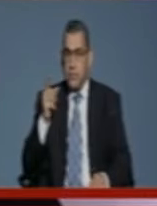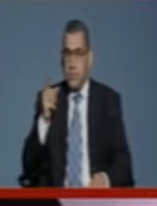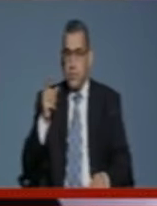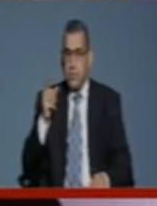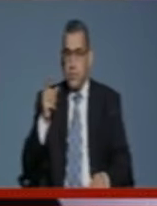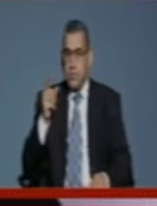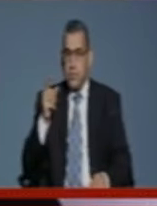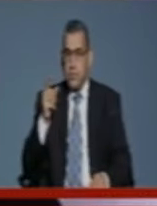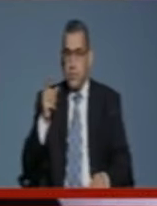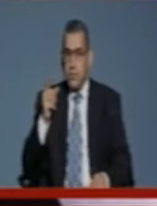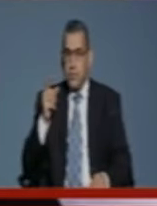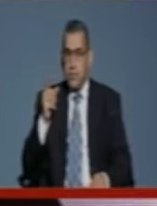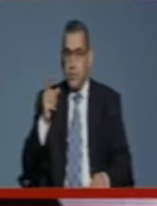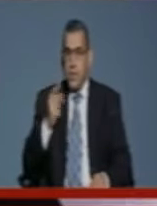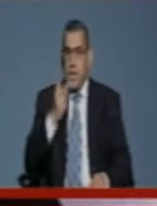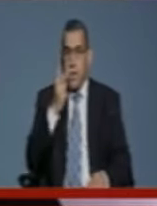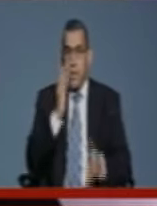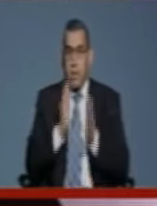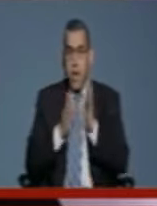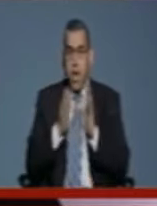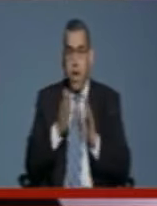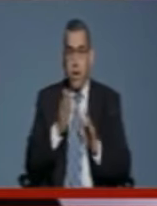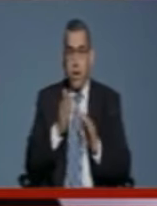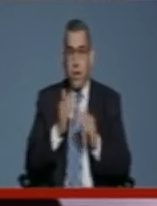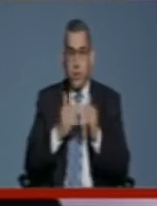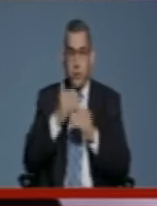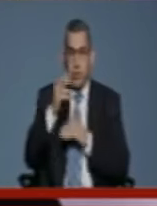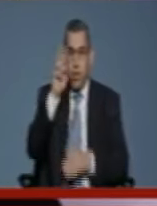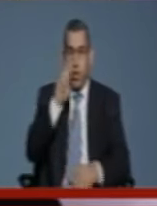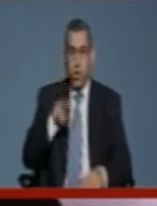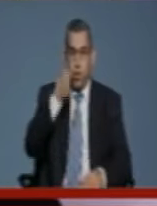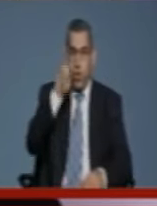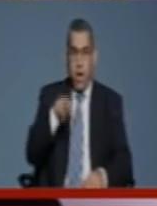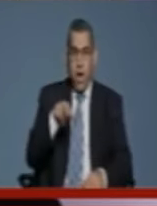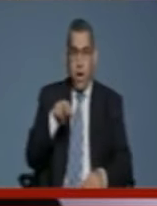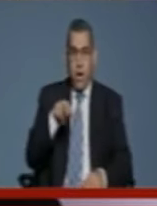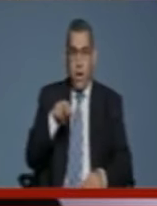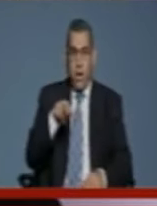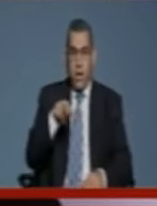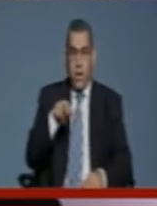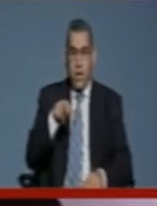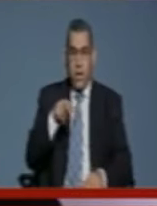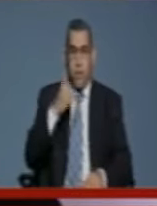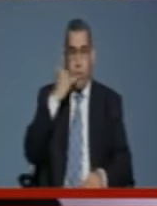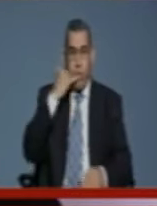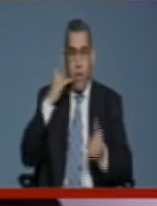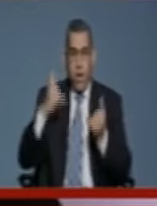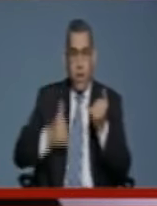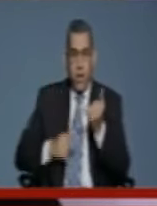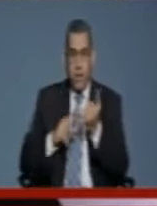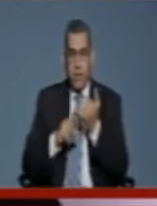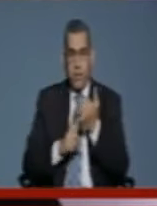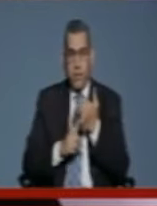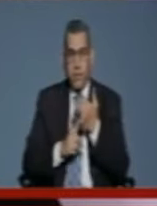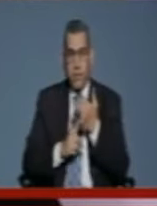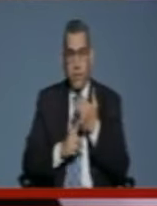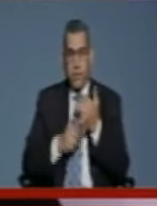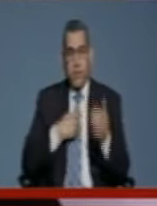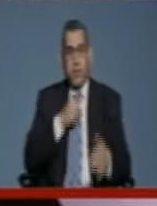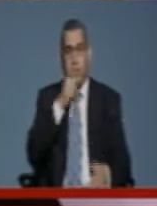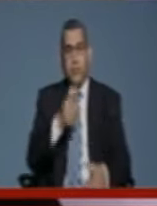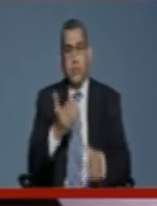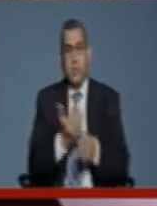بجيب ب 2 مليار وشوية دولار موبايل. أنا بقول الكلام ده، ما في